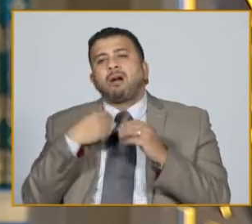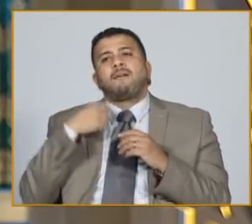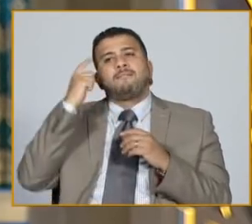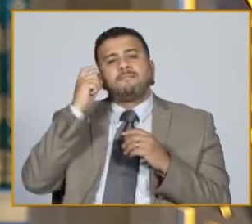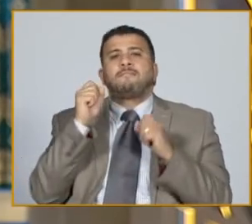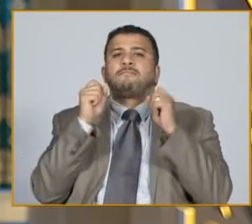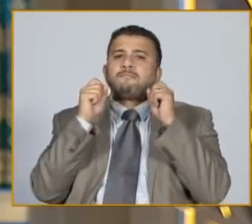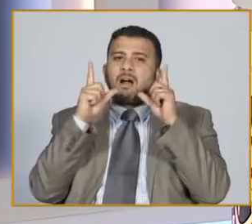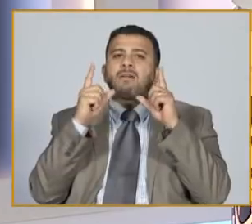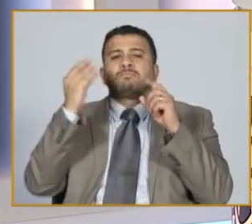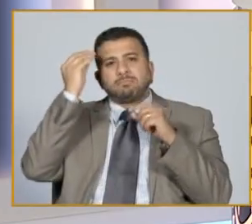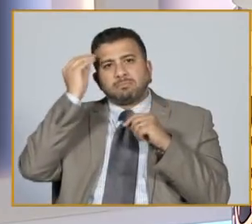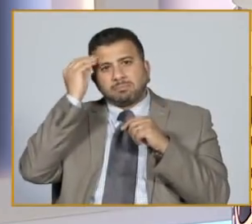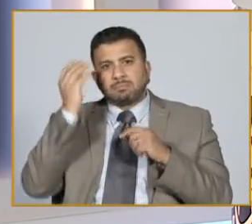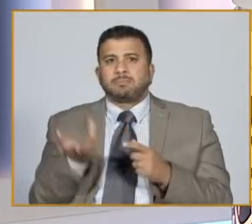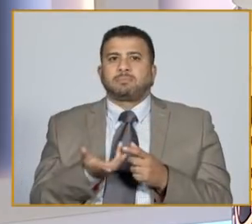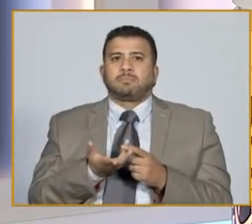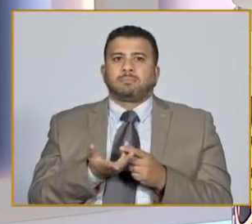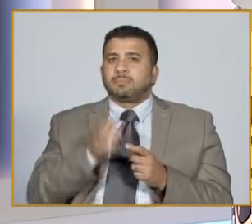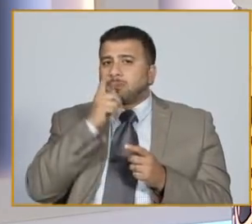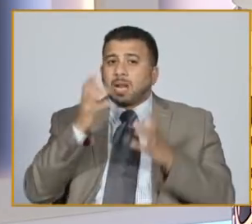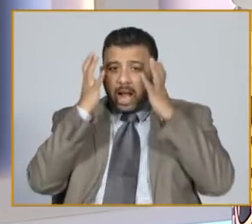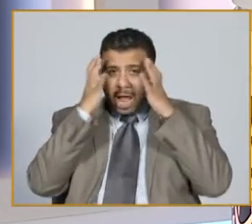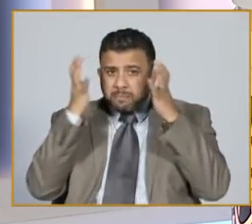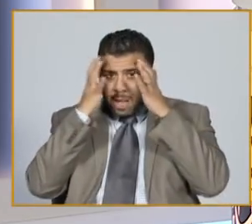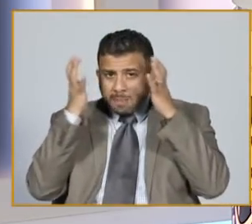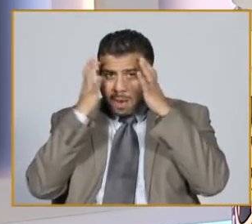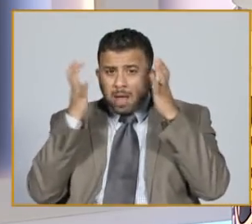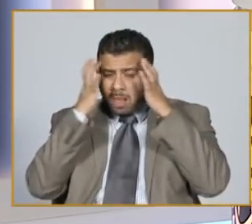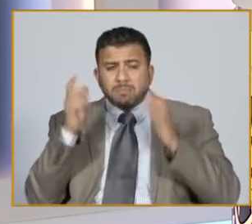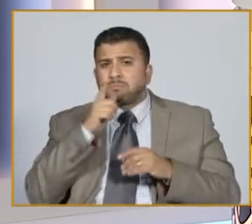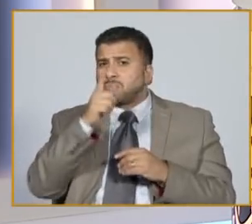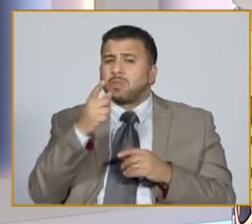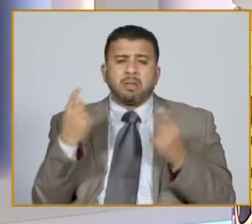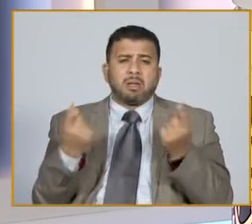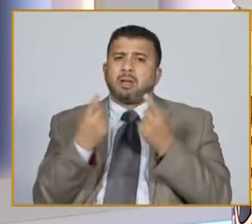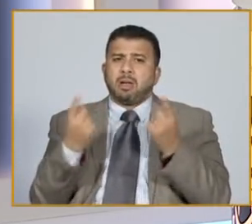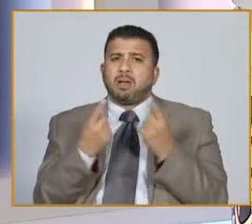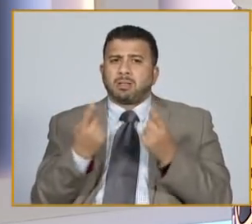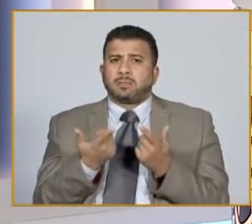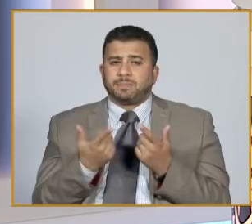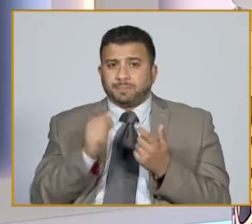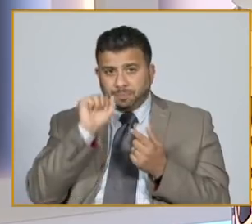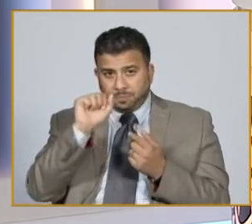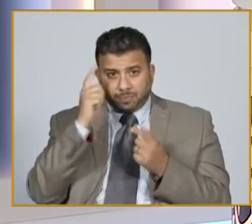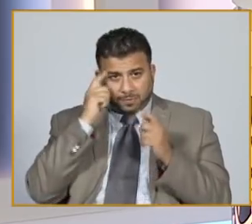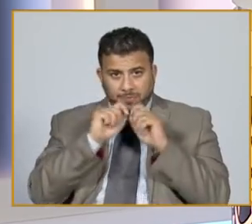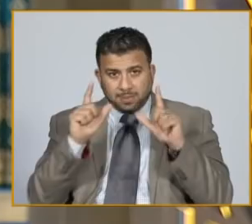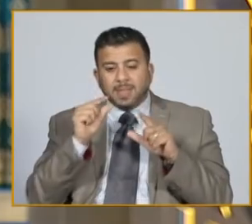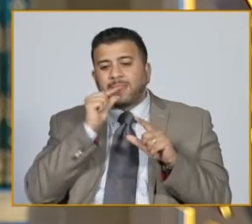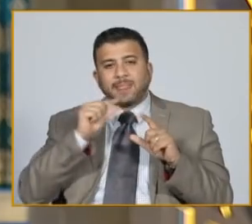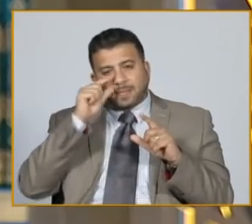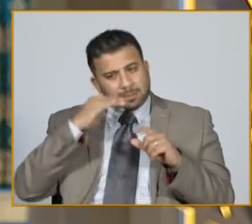هذه المسألة، وهذه عليها جمع كبير من العلماء يرون هذه المسألة، ارجعي لهم، ارجعي لهم بارك الله